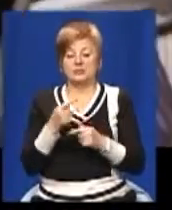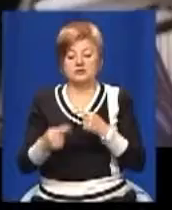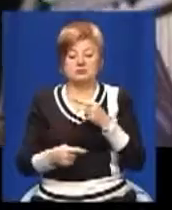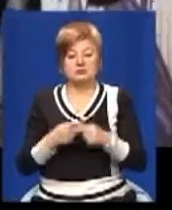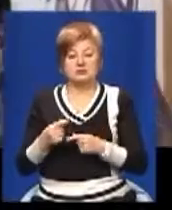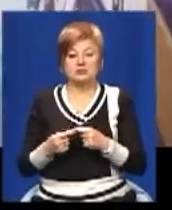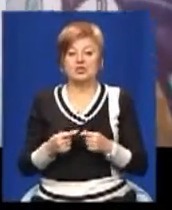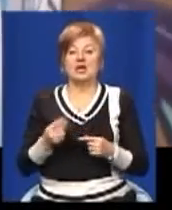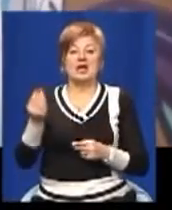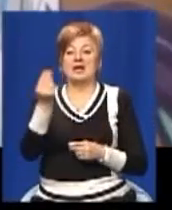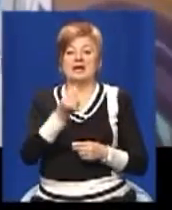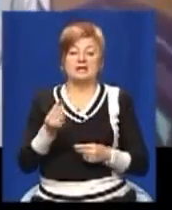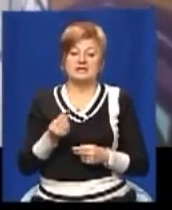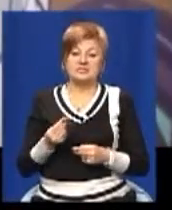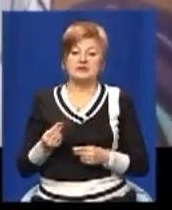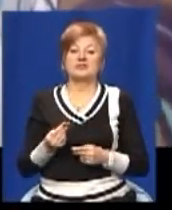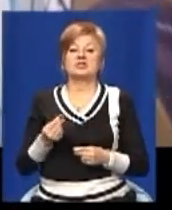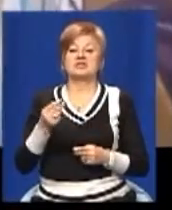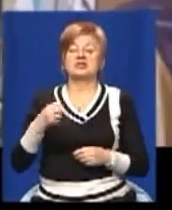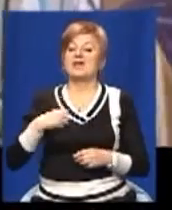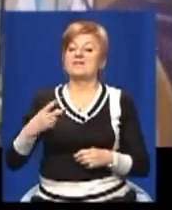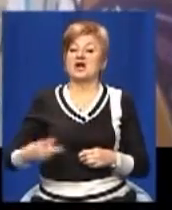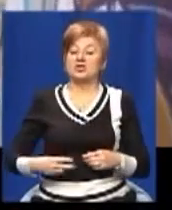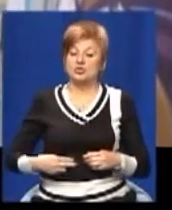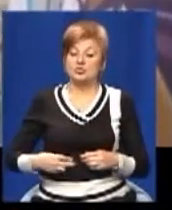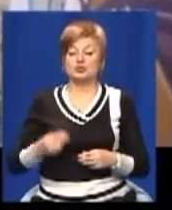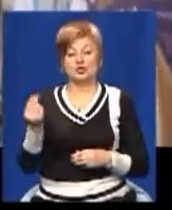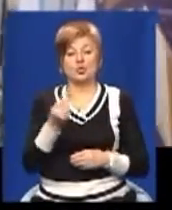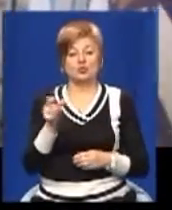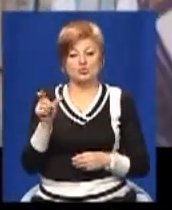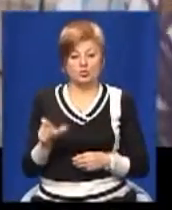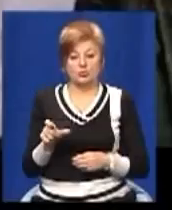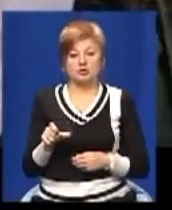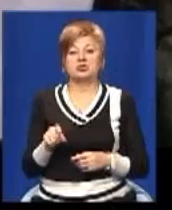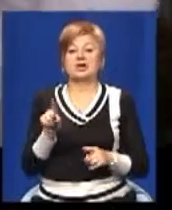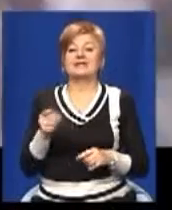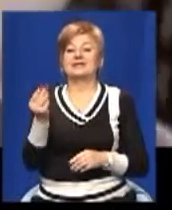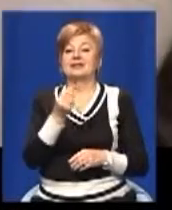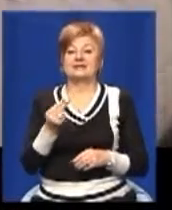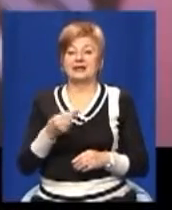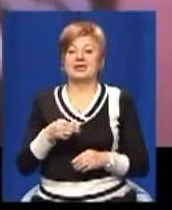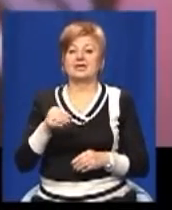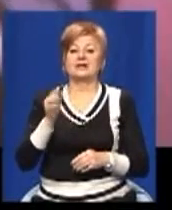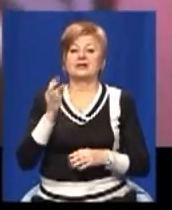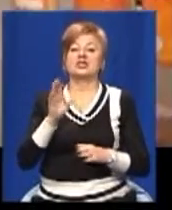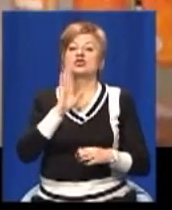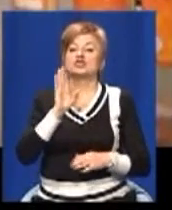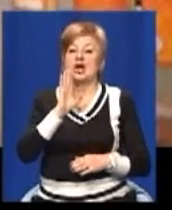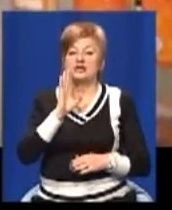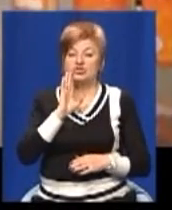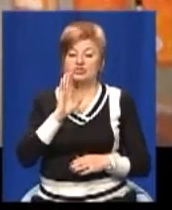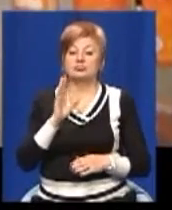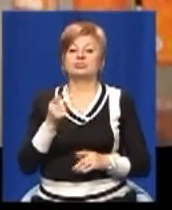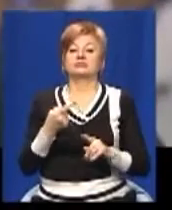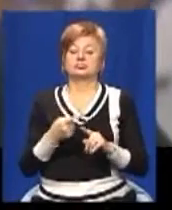Найбільший стріт-арт в світі створили французькі художники Елла і Пітер. Вони намалювали сплячу жінку на дахах будівель в